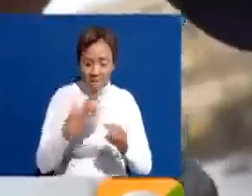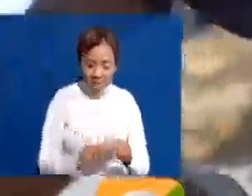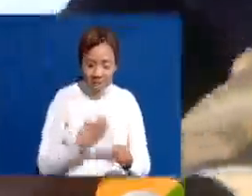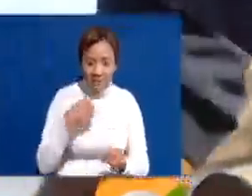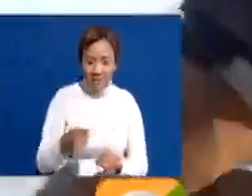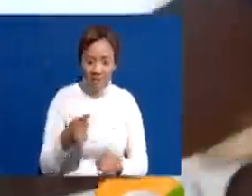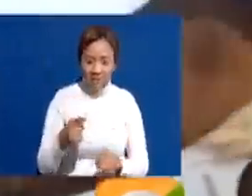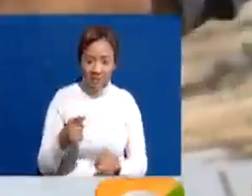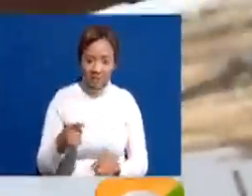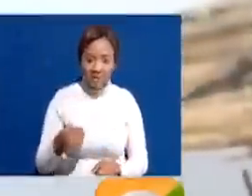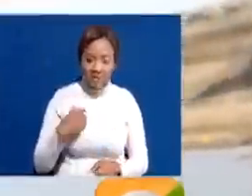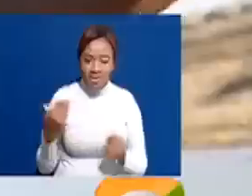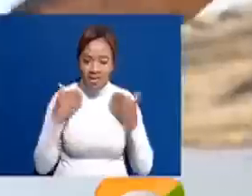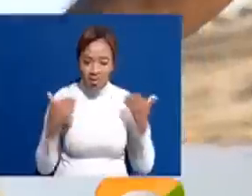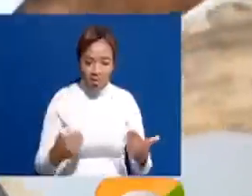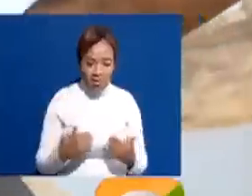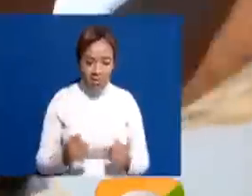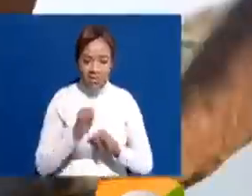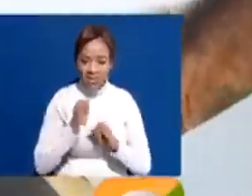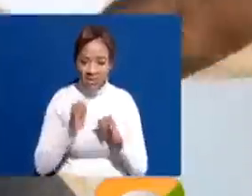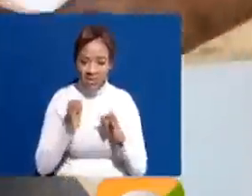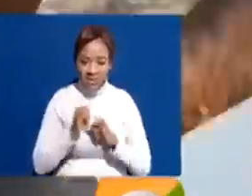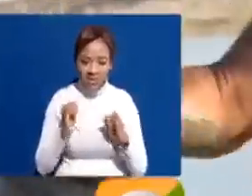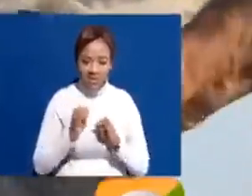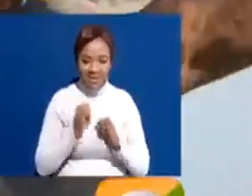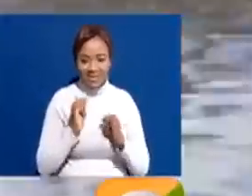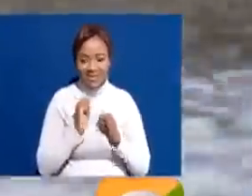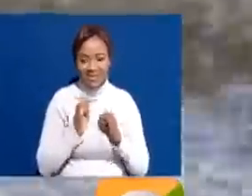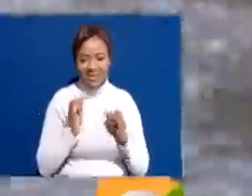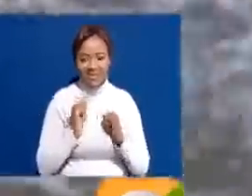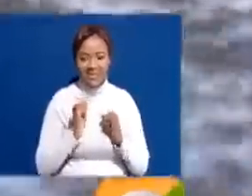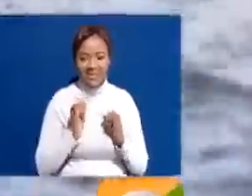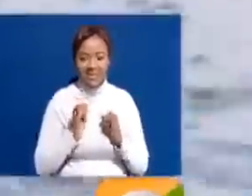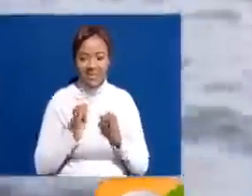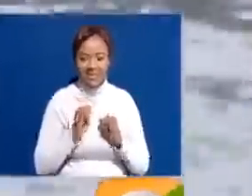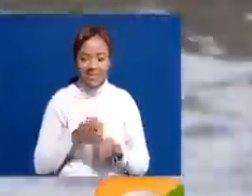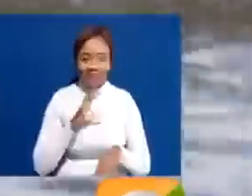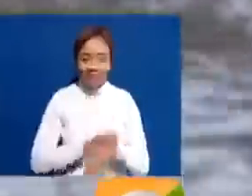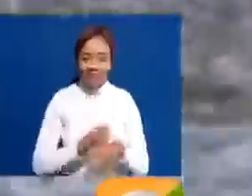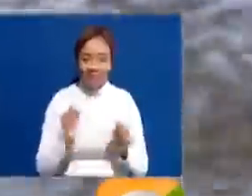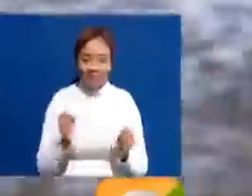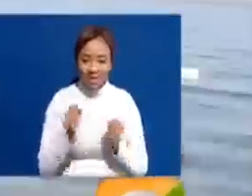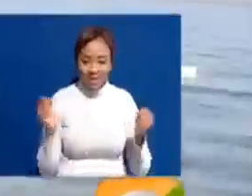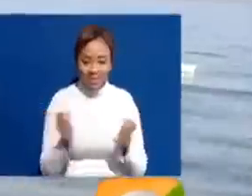bahari hii, kuosha miili yetu angalau kujitakasa na kupata uponyaji.